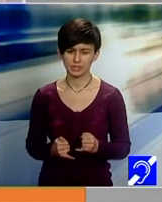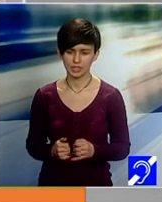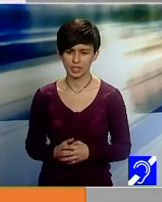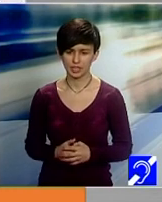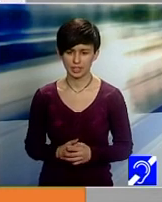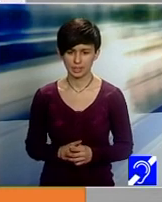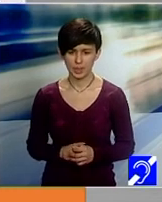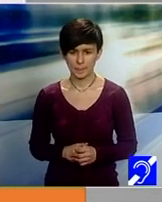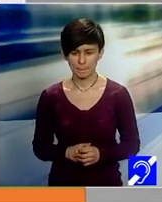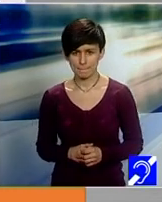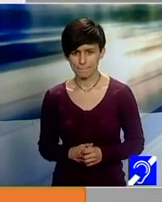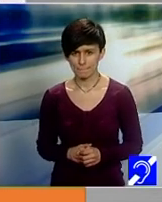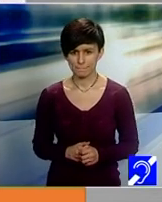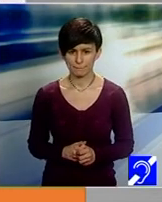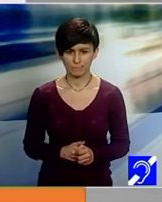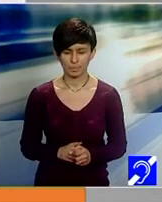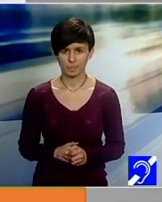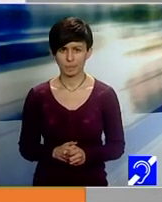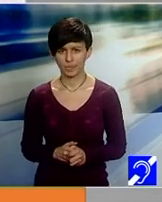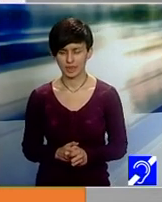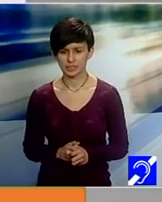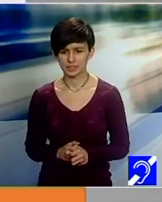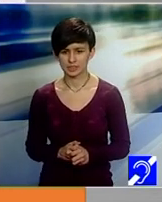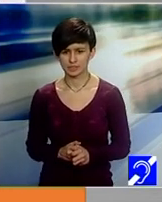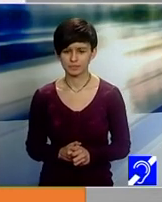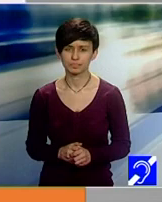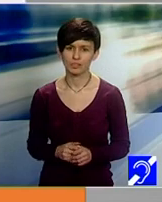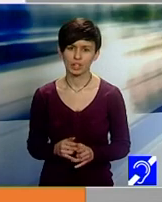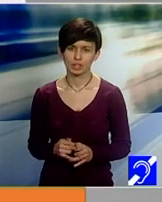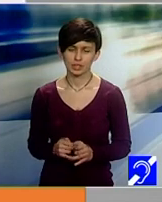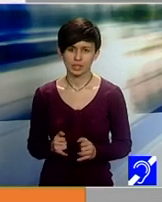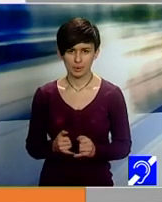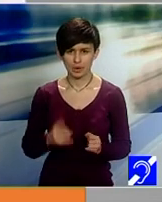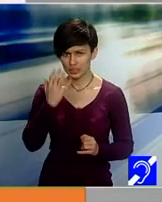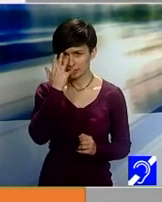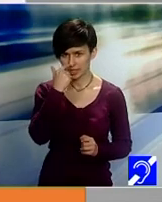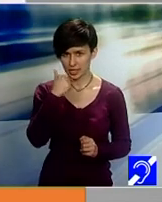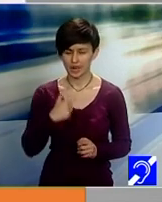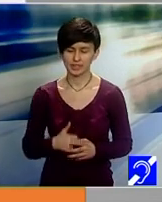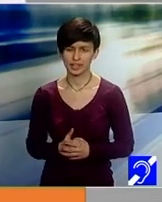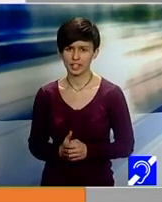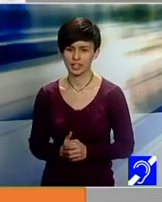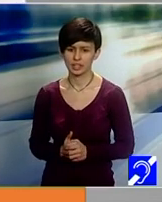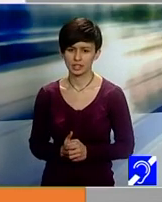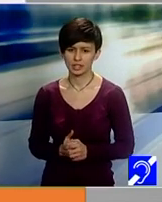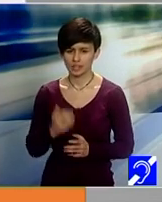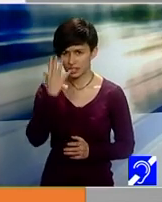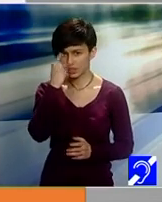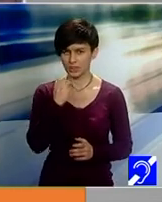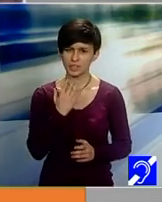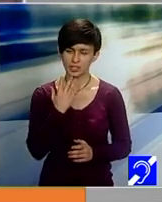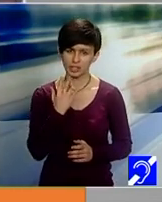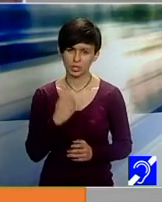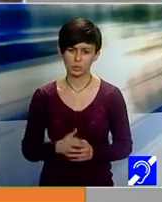Cel mai mult am pus mazăre de când mă știu eu, după Revoluție, ardei gogoșar, iute și